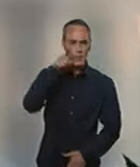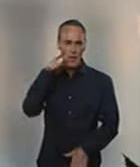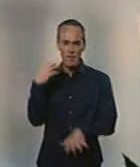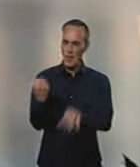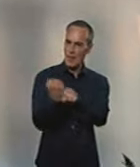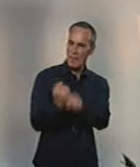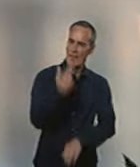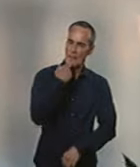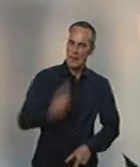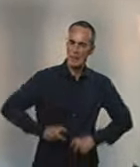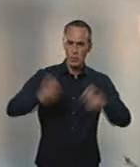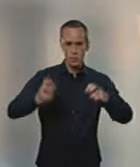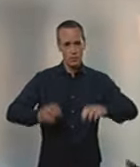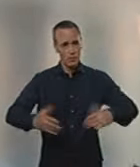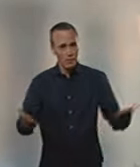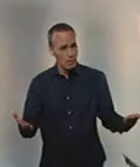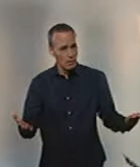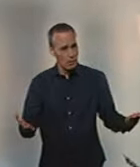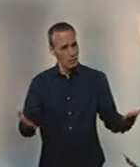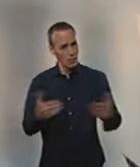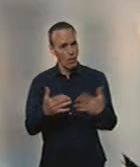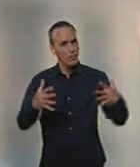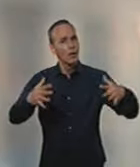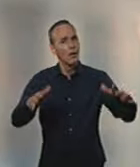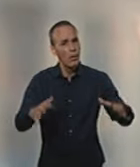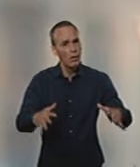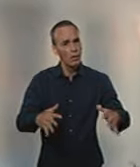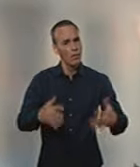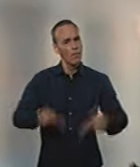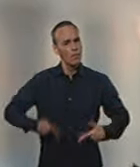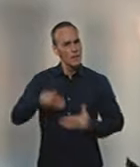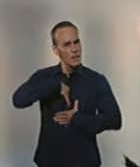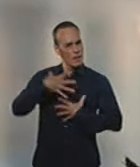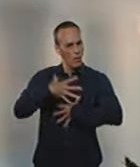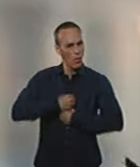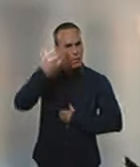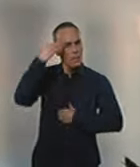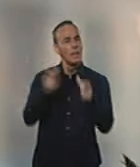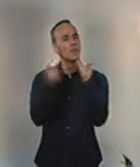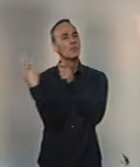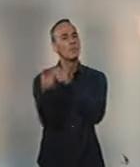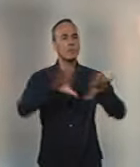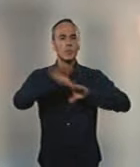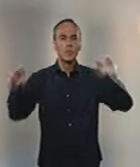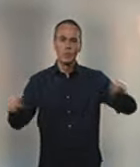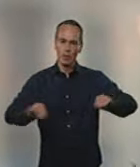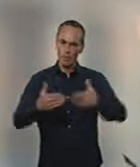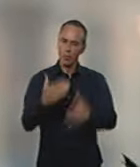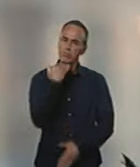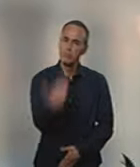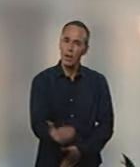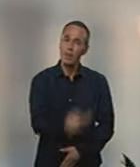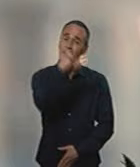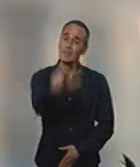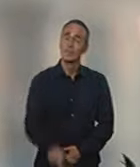productivité s'il doit vivre toujours dans l'angoisse car c'est une angoisse de la délocalisation parce que cet